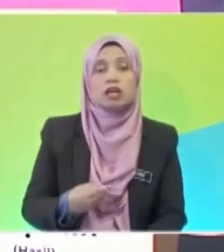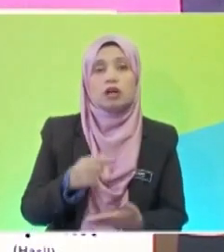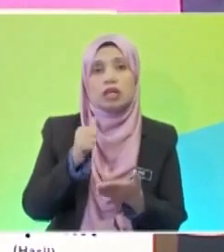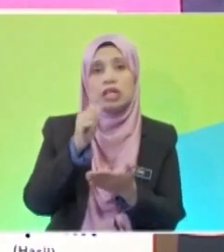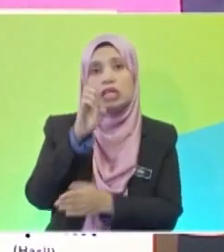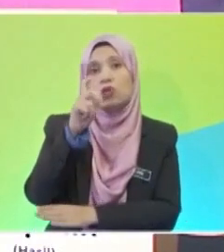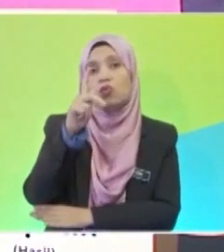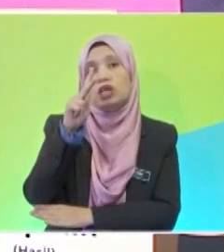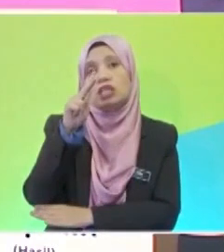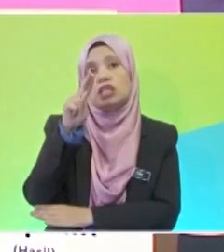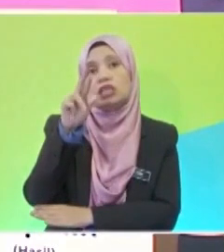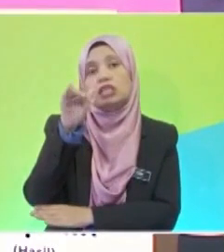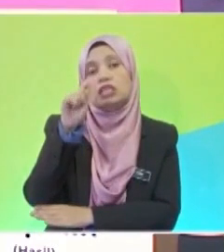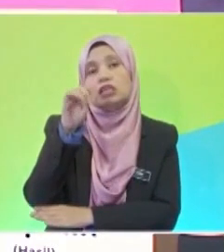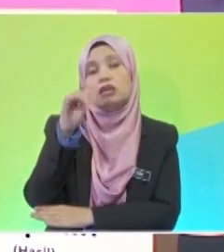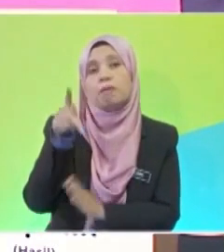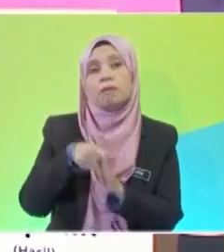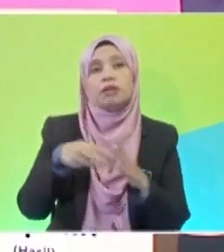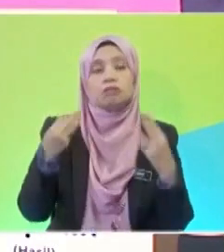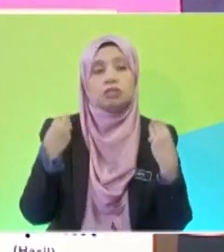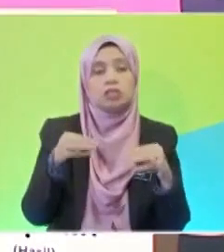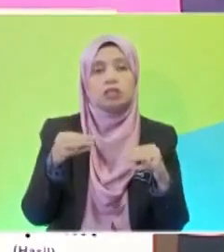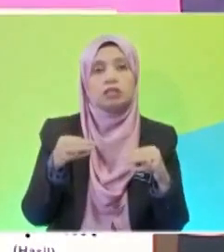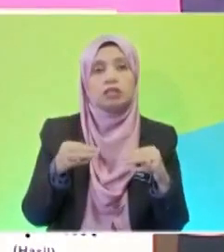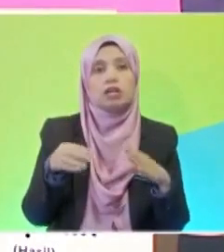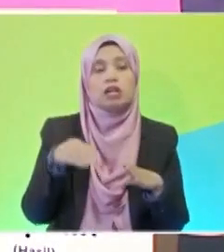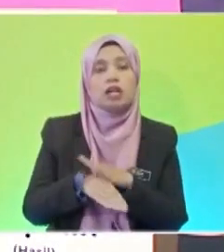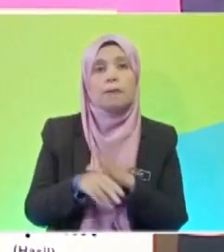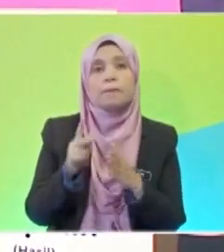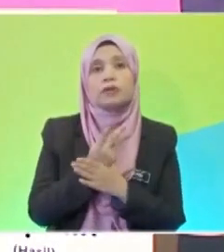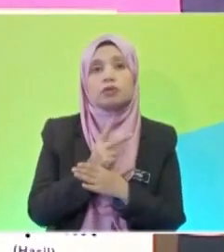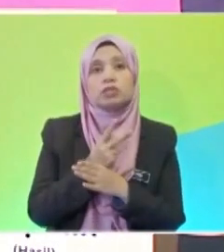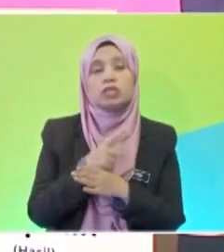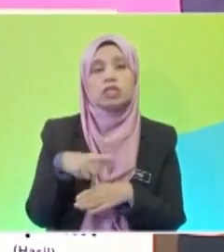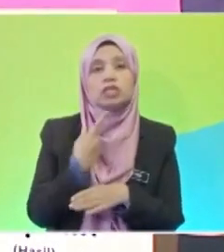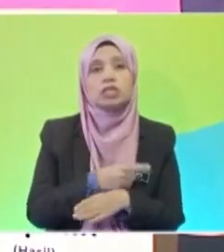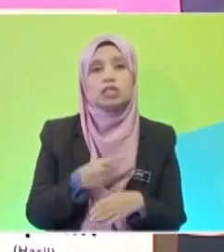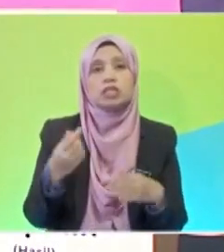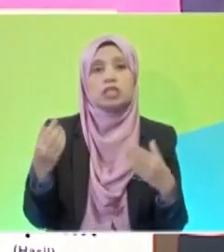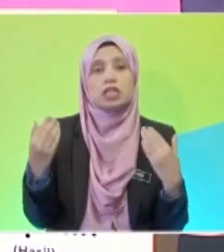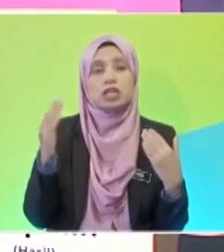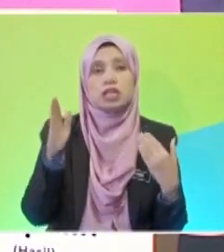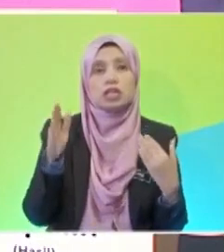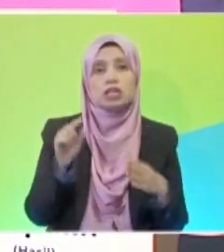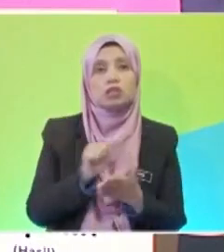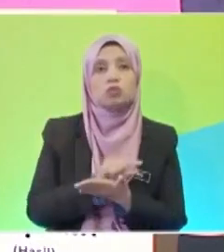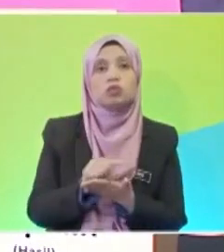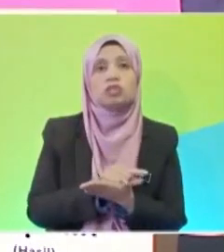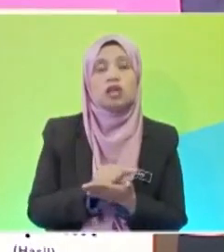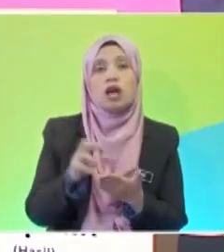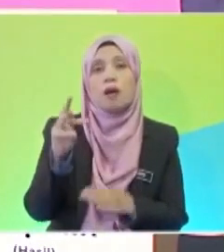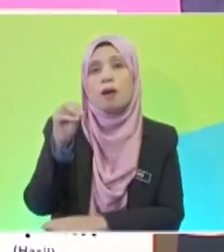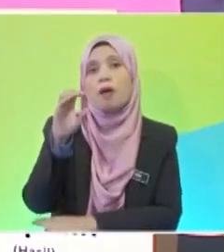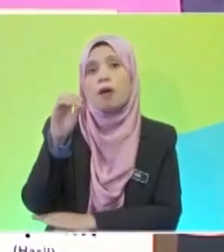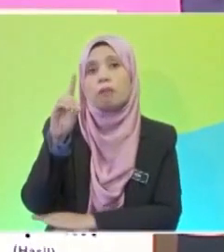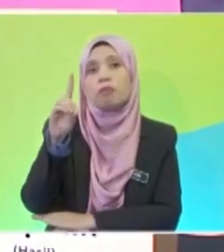modal, untung bersih, ambilan. Modal tambah untung bersih, tolak ambilan. Tapi dalam perkongsian, kita akan menggunakan kaedah modal tetap ataupun modal berubah.